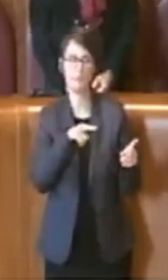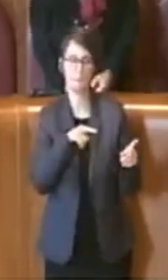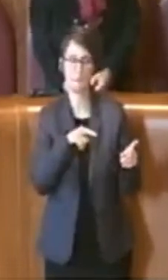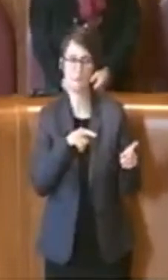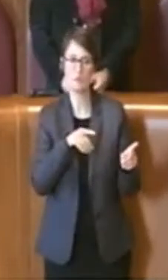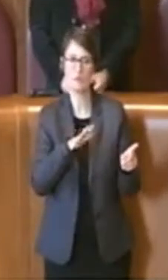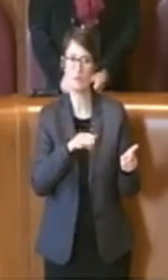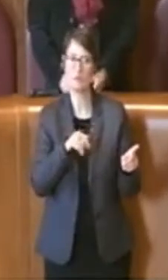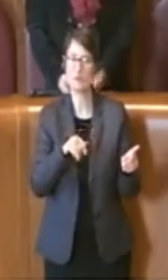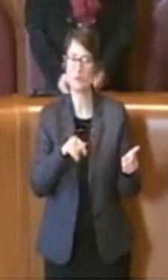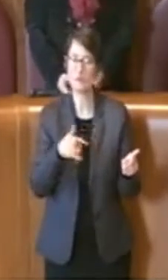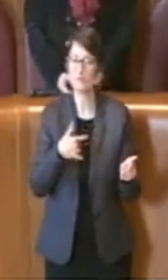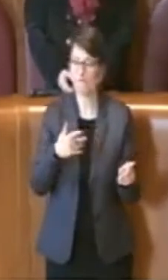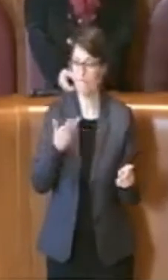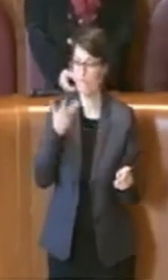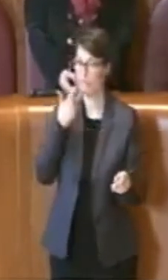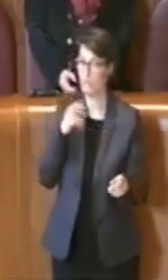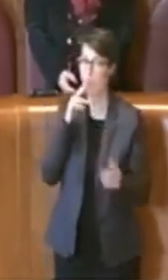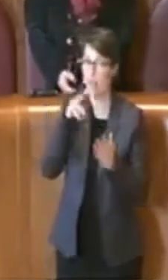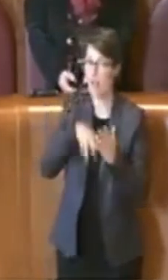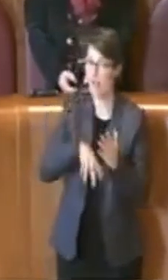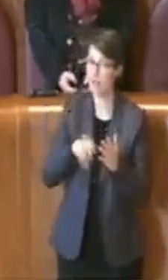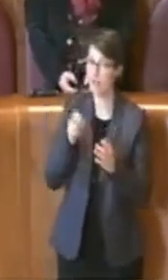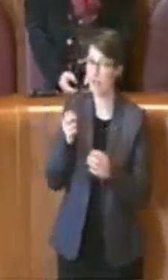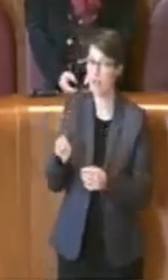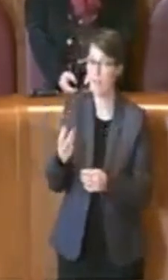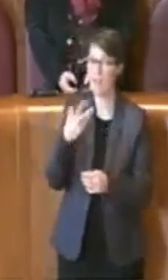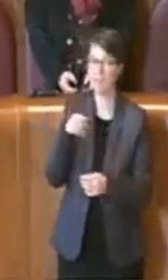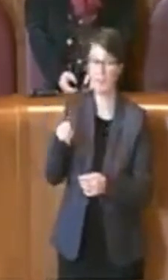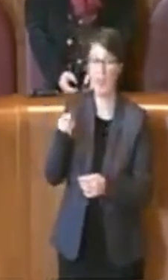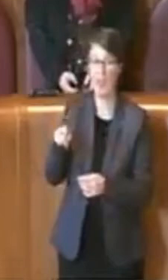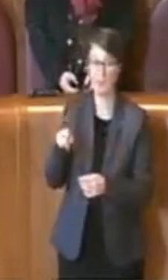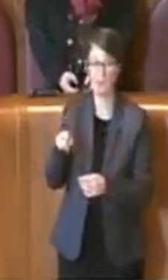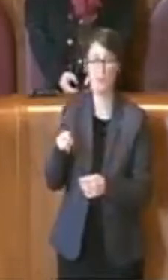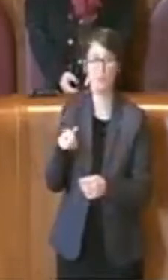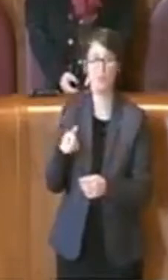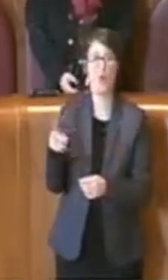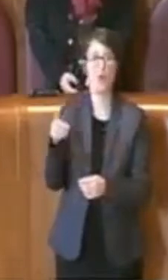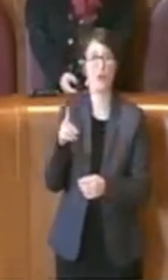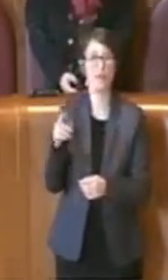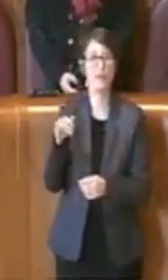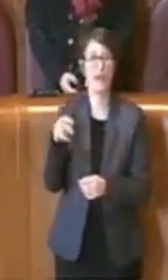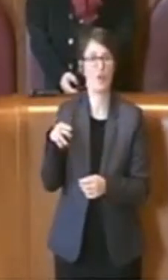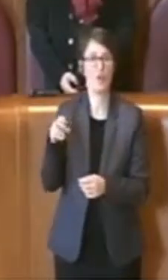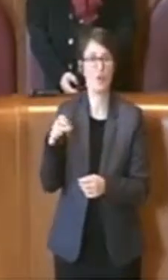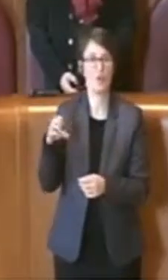che ci manda il presidente del nono municipio, Dario D'Innocenti, che ci teneva, insomma,